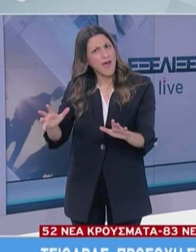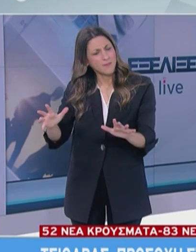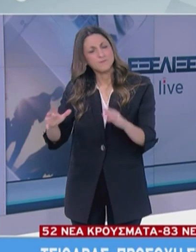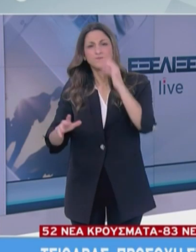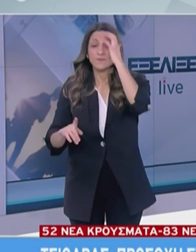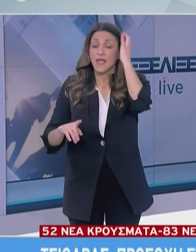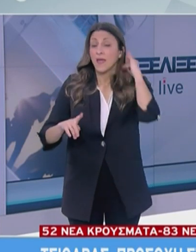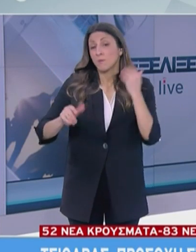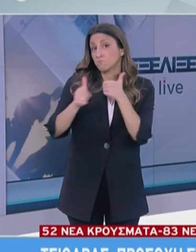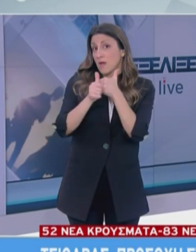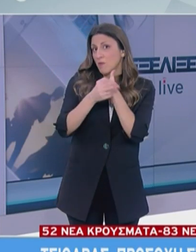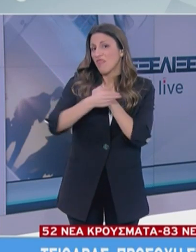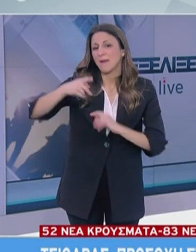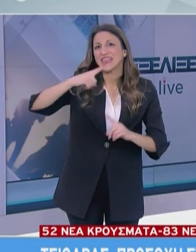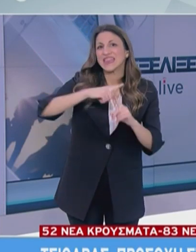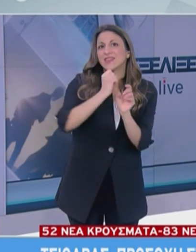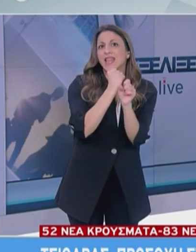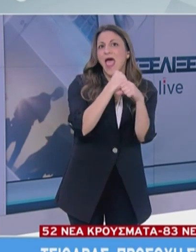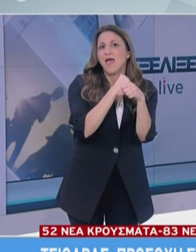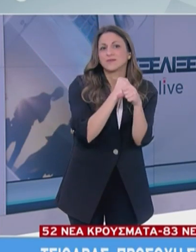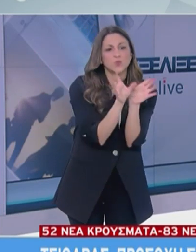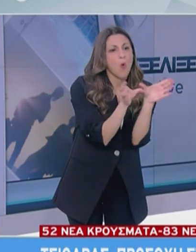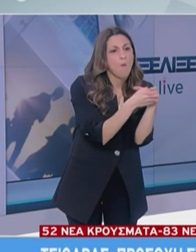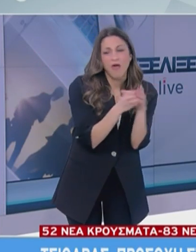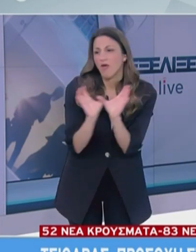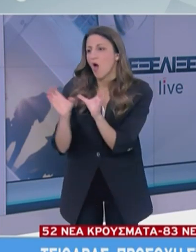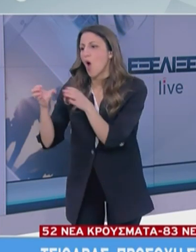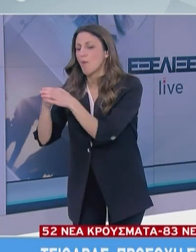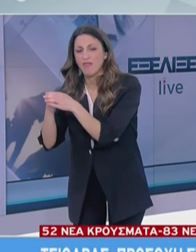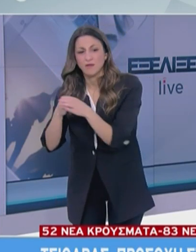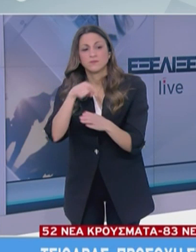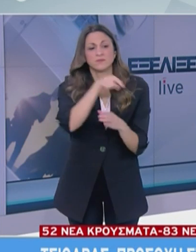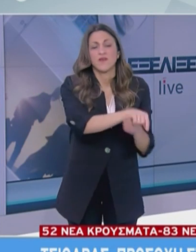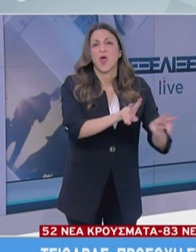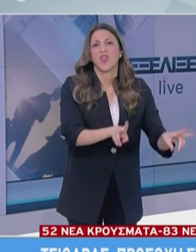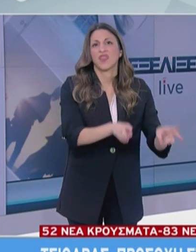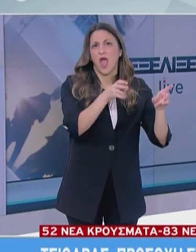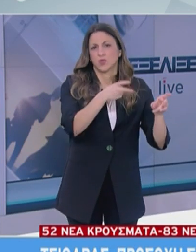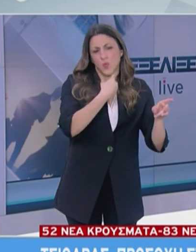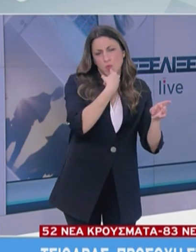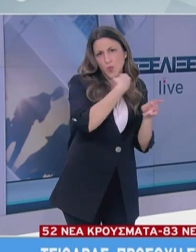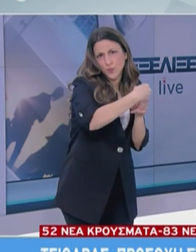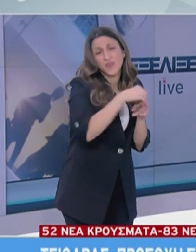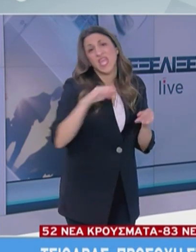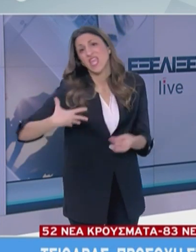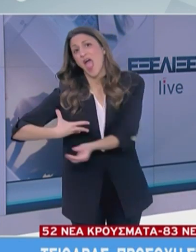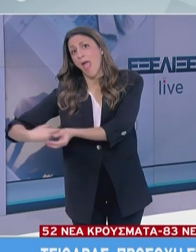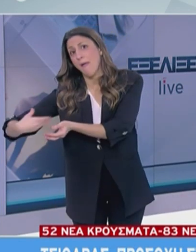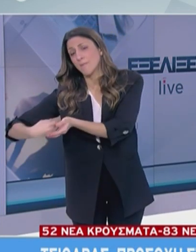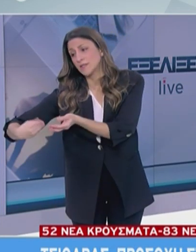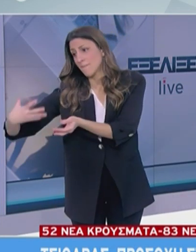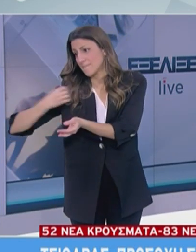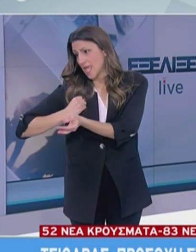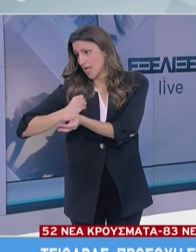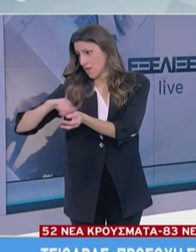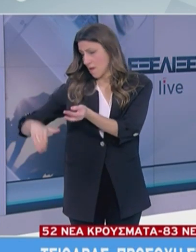Παρακολουθούμε τις εξελίξεις σχετικά με τα τεστ και τις διαφορετικές τους κατηγορίες. Μοριακά για τη διάγνωση που χρησιμοποιούμε τώρα, αντισώματα για το αν πέρασε τη